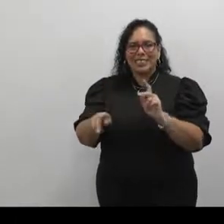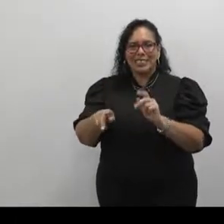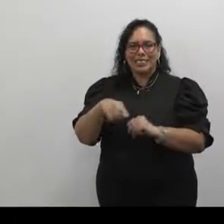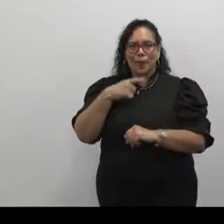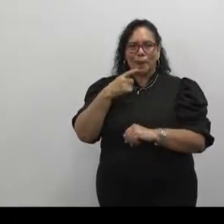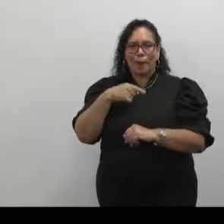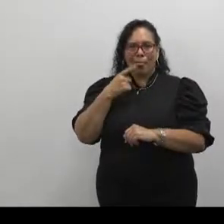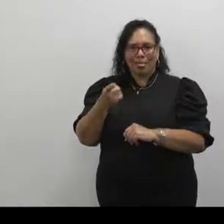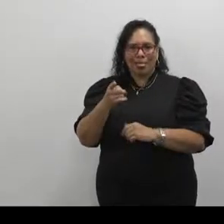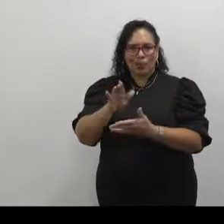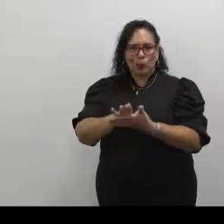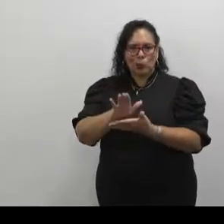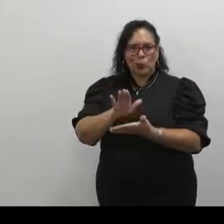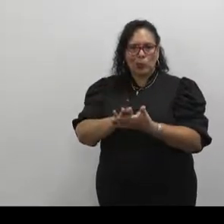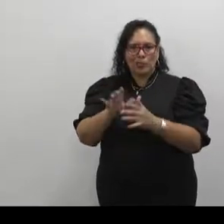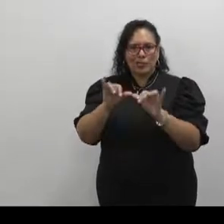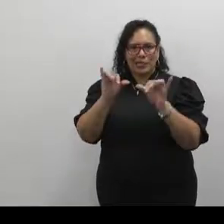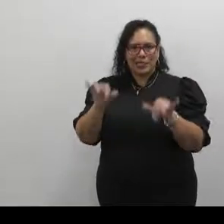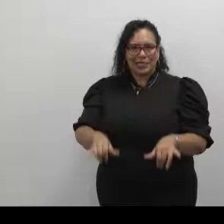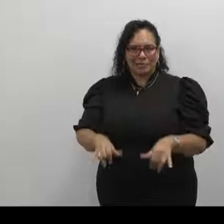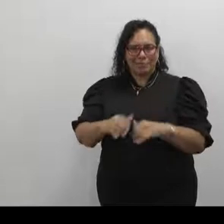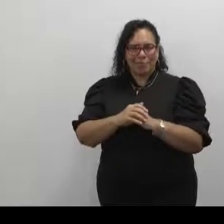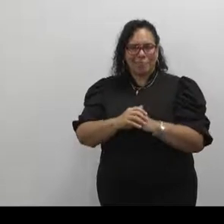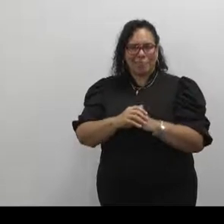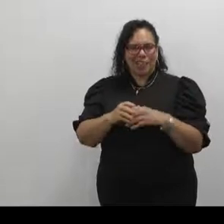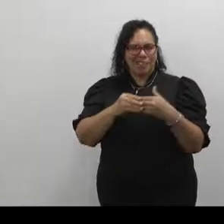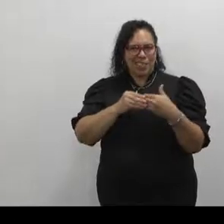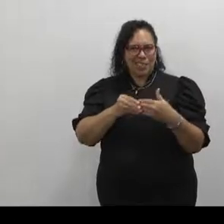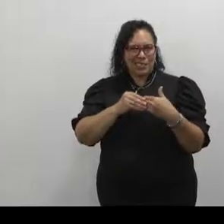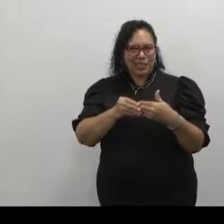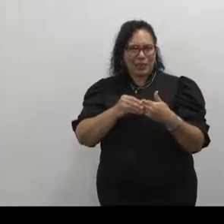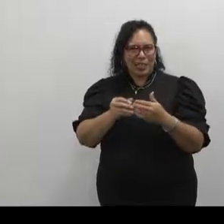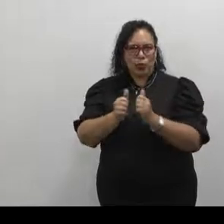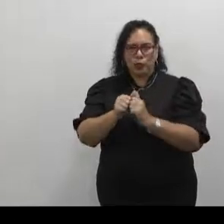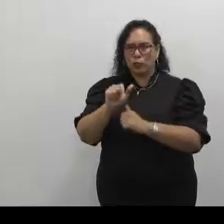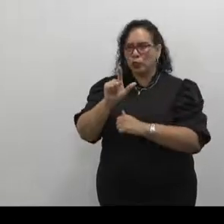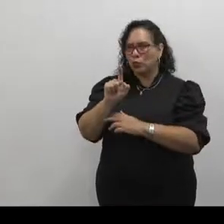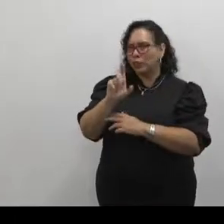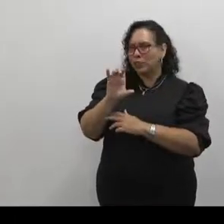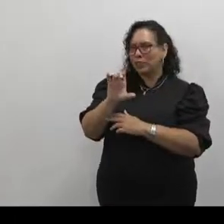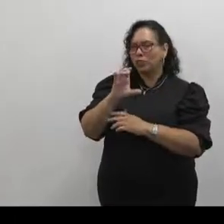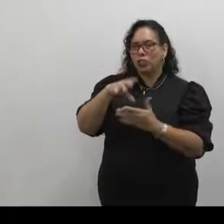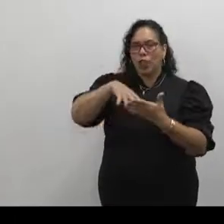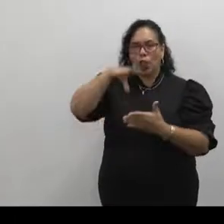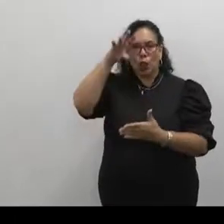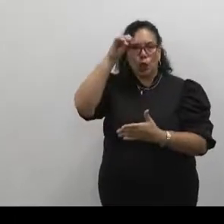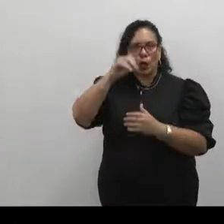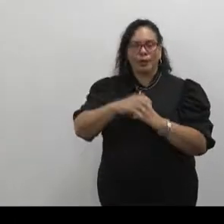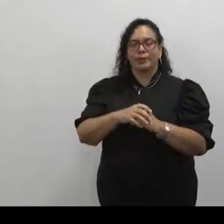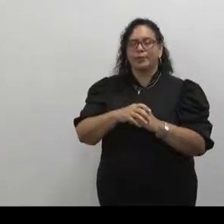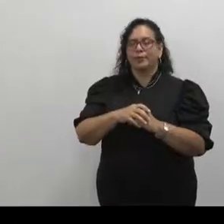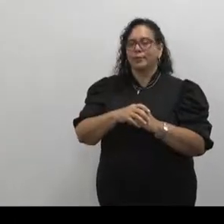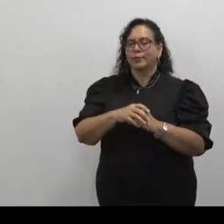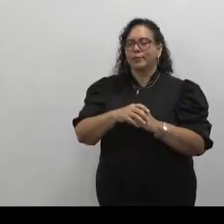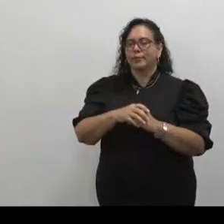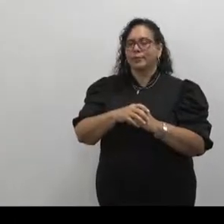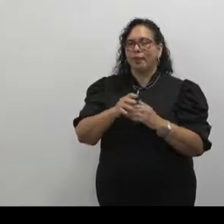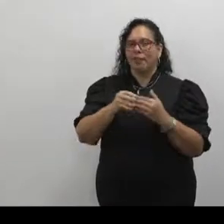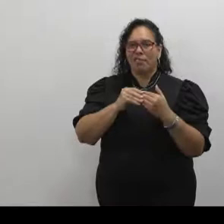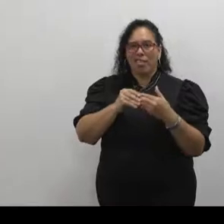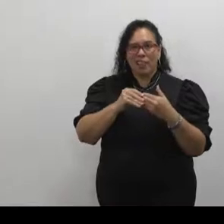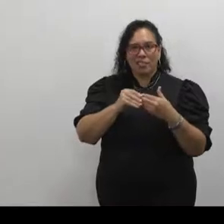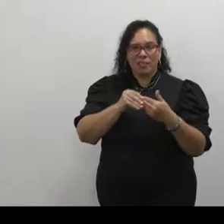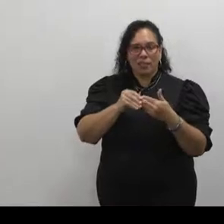ní nàng ai từ một bán vì pro ní chia ca sá la riên mô hà chôn sá thi ra